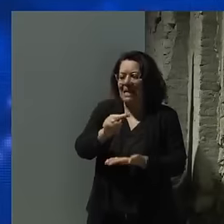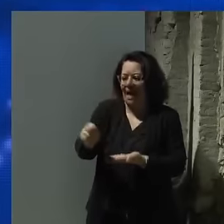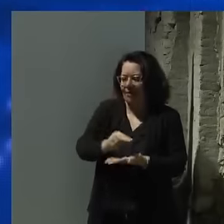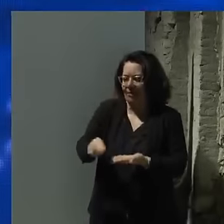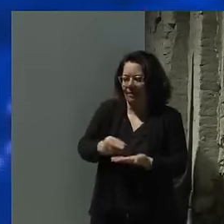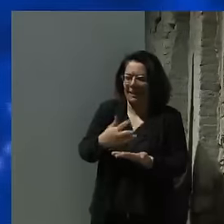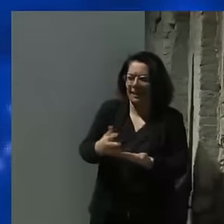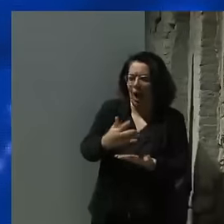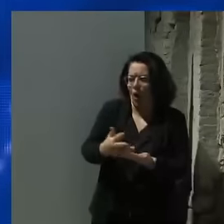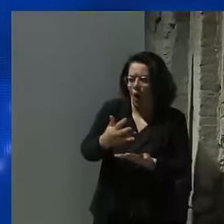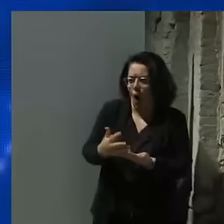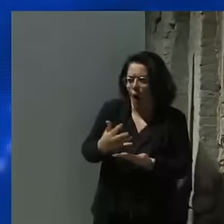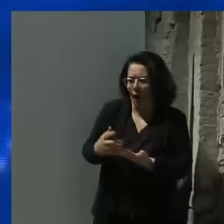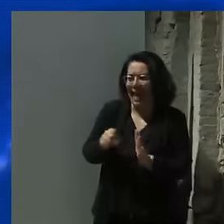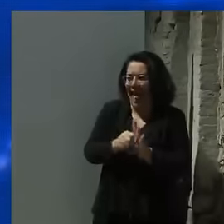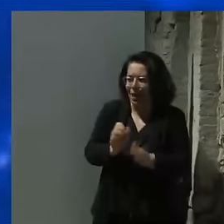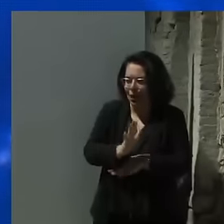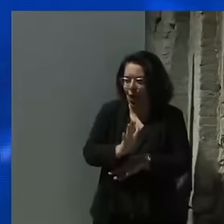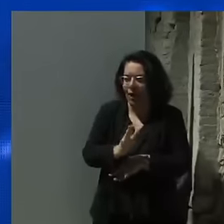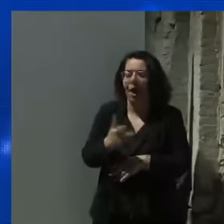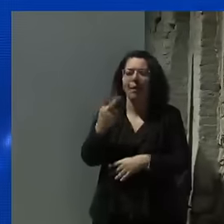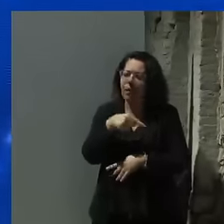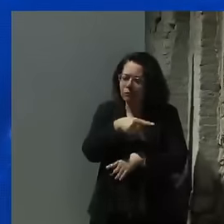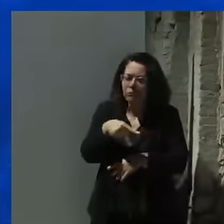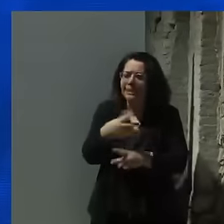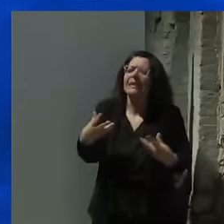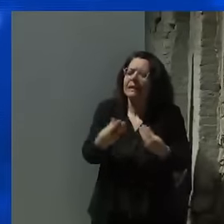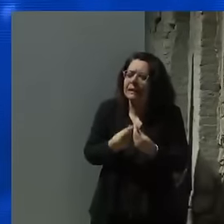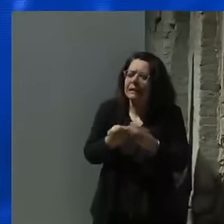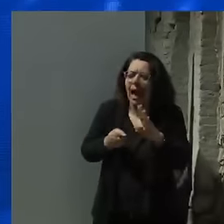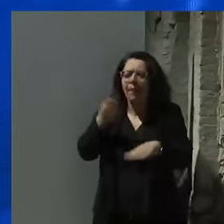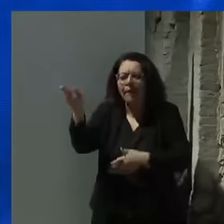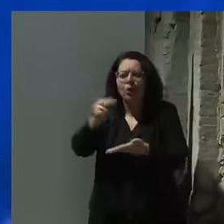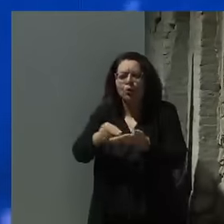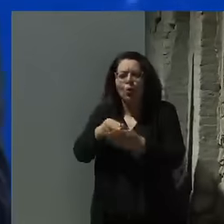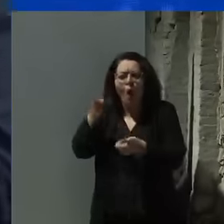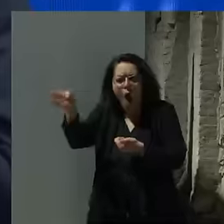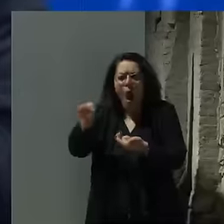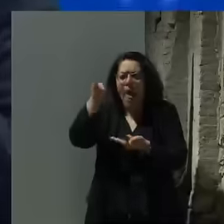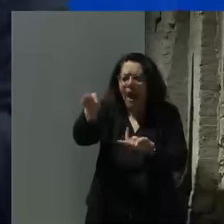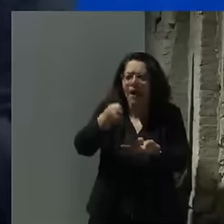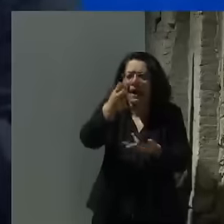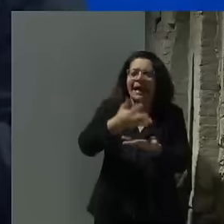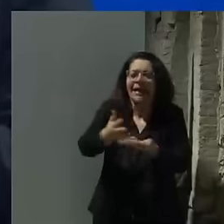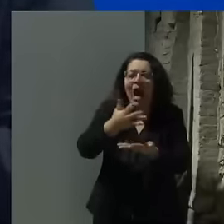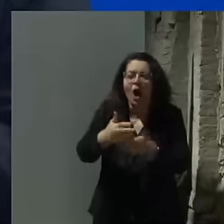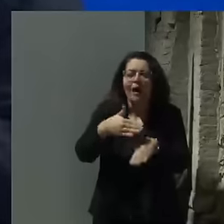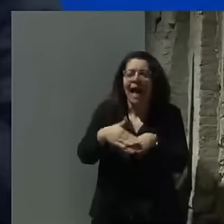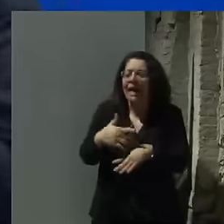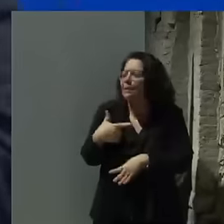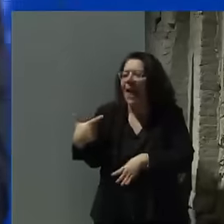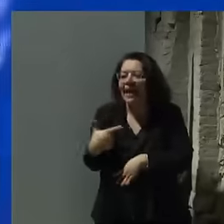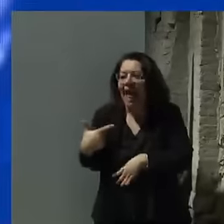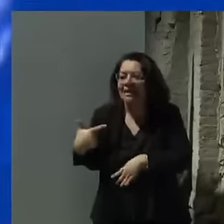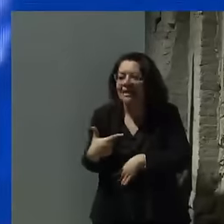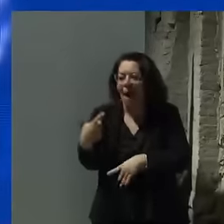di avvicinamento, perché loro adesso anche loro vanno insieme nelle scuole a raccontare la loro esperienza, di come in un